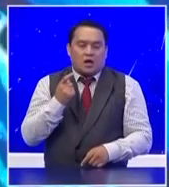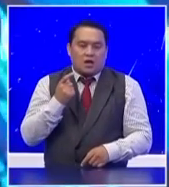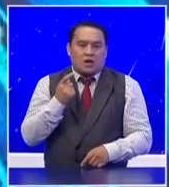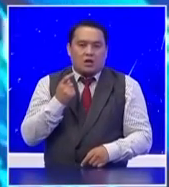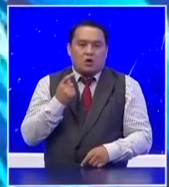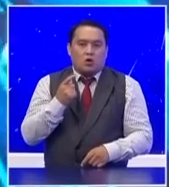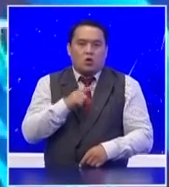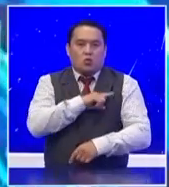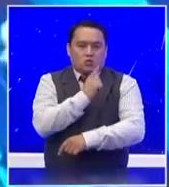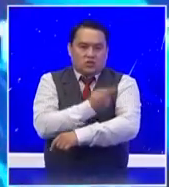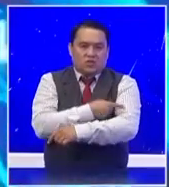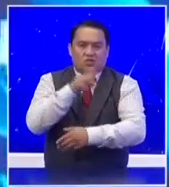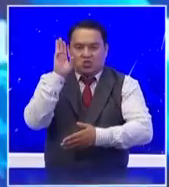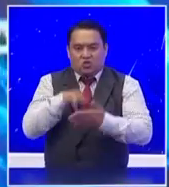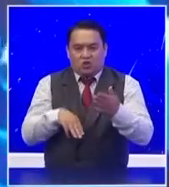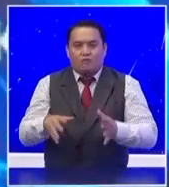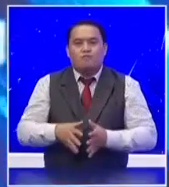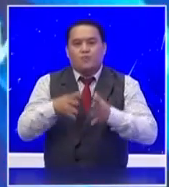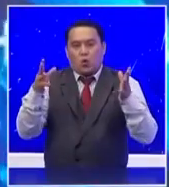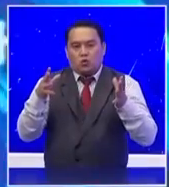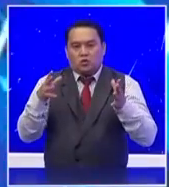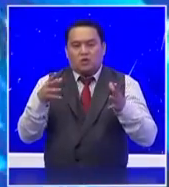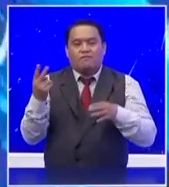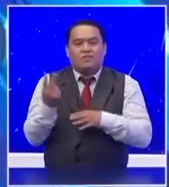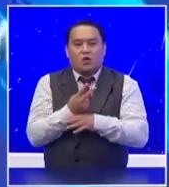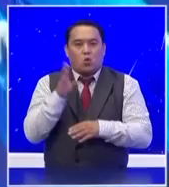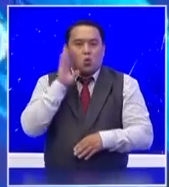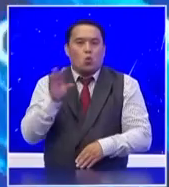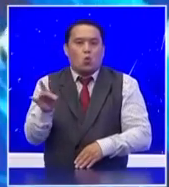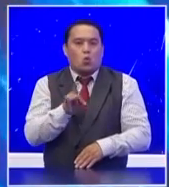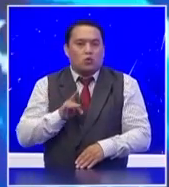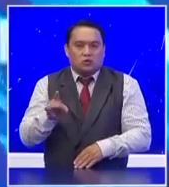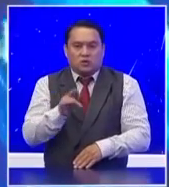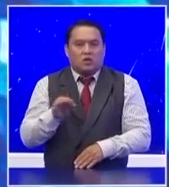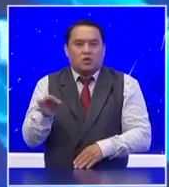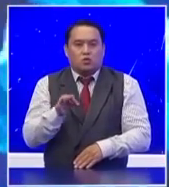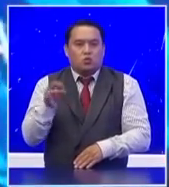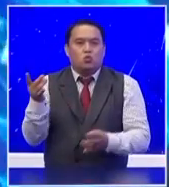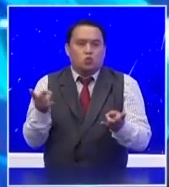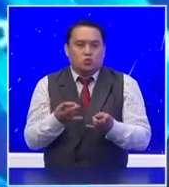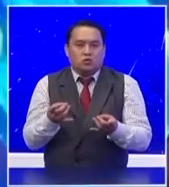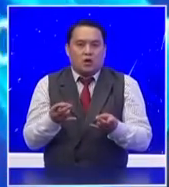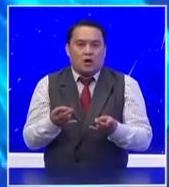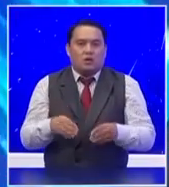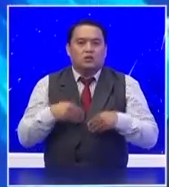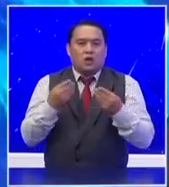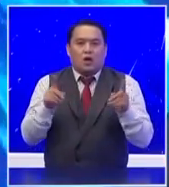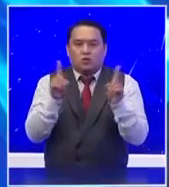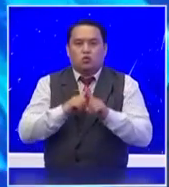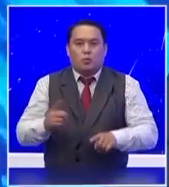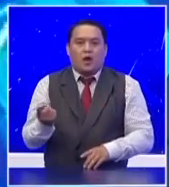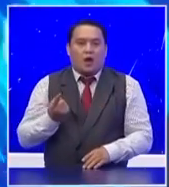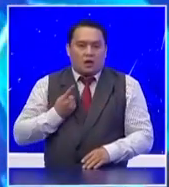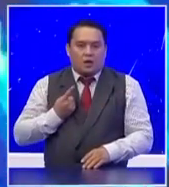и усиление штрафов. И второе, с учетом вот уникальности этого озера, мы полагаем необходимым придать ему статус особо